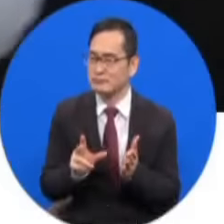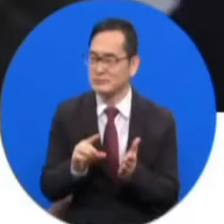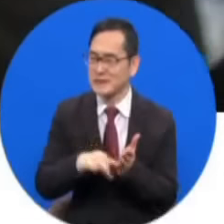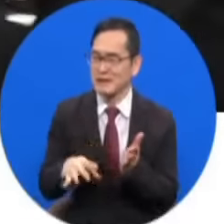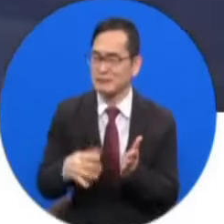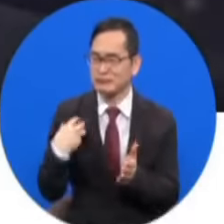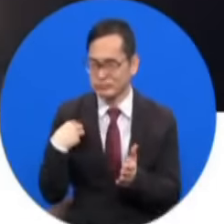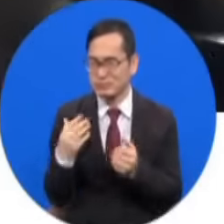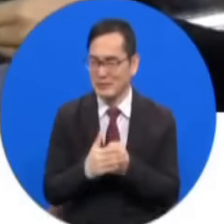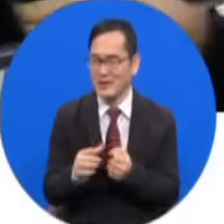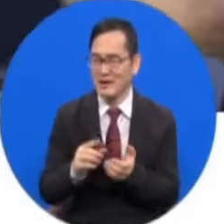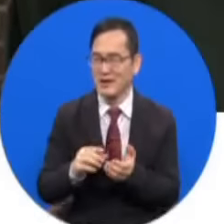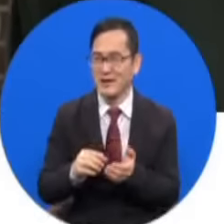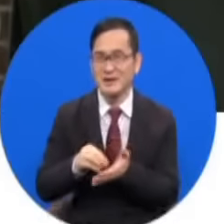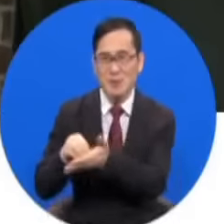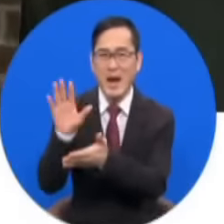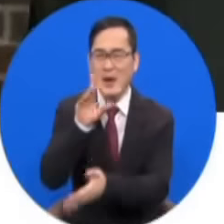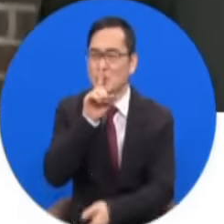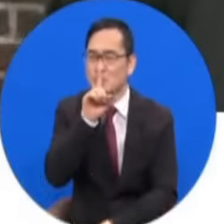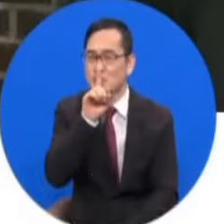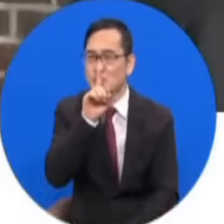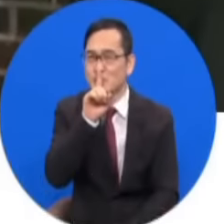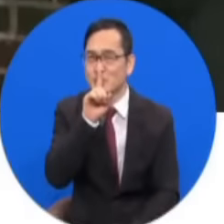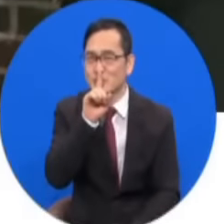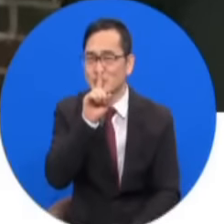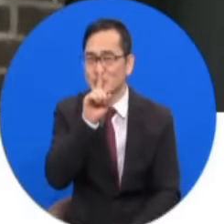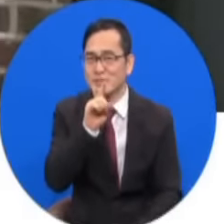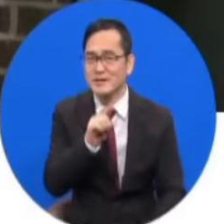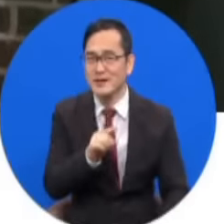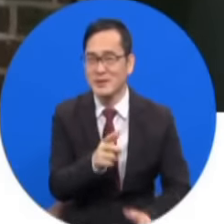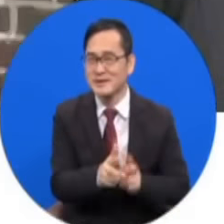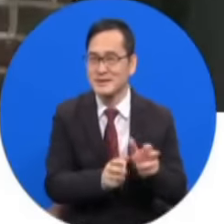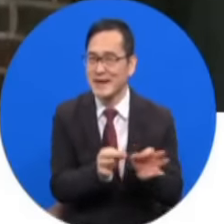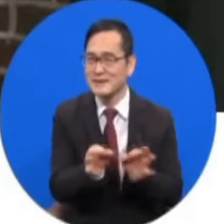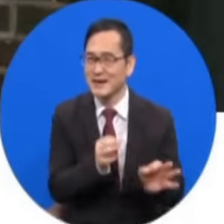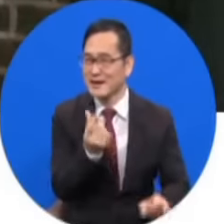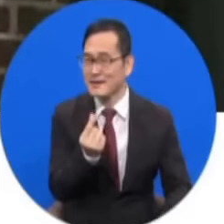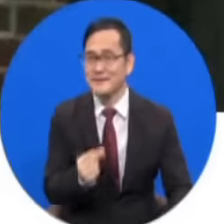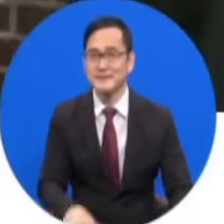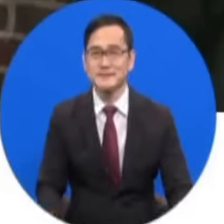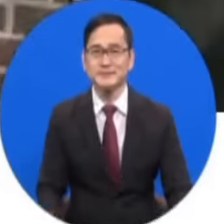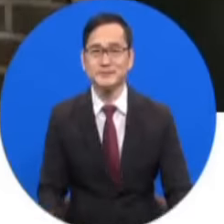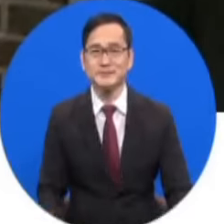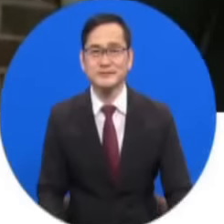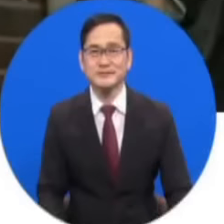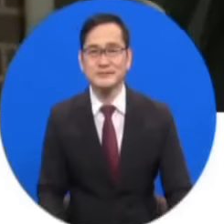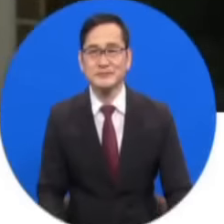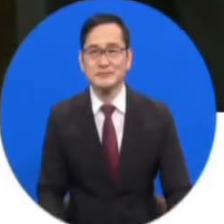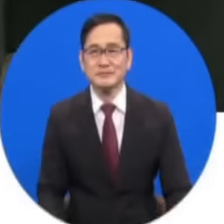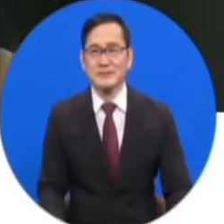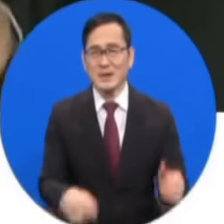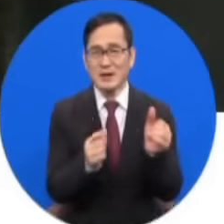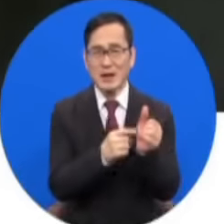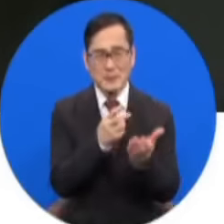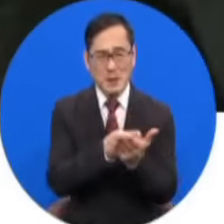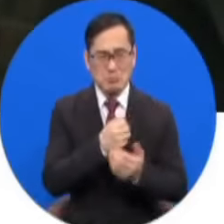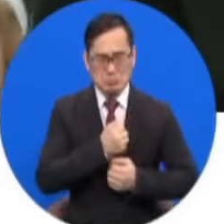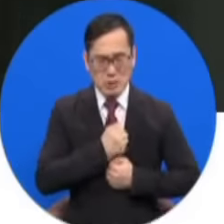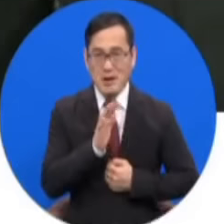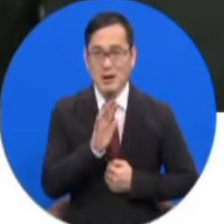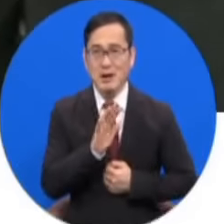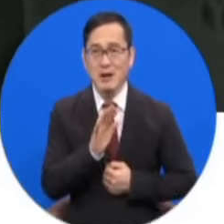문제예요 세금 문제이고 그다음에 그런데 저는 이해가 되지가 않는게 문다 씨의 그 준법 의식이 어떻게 이렇게